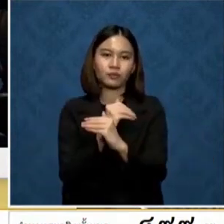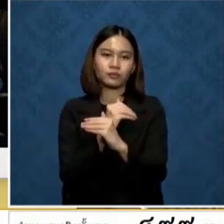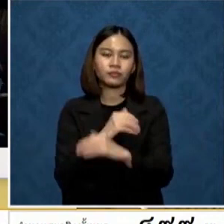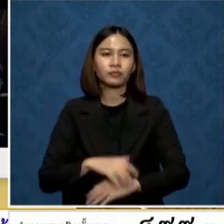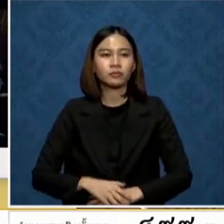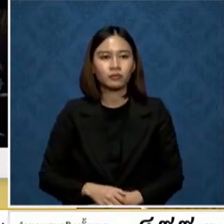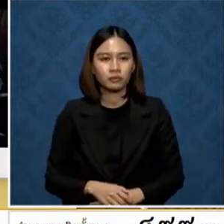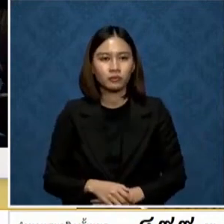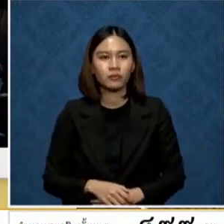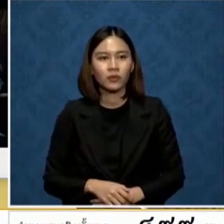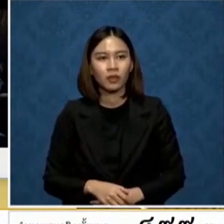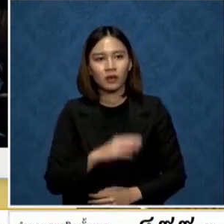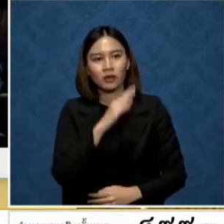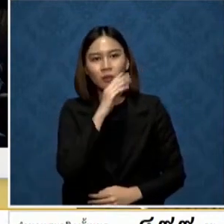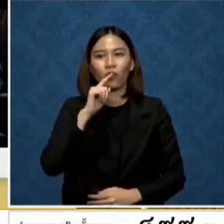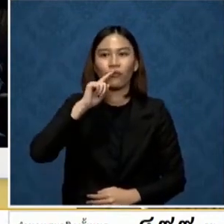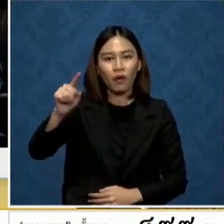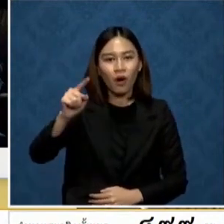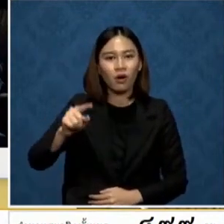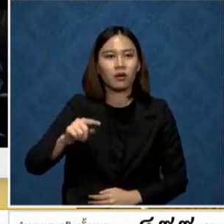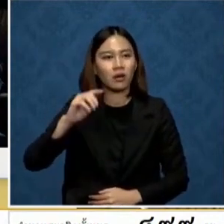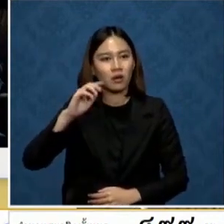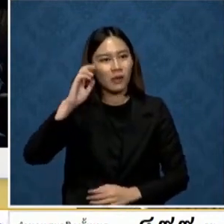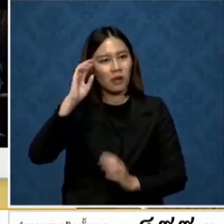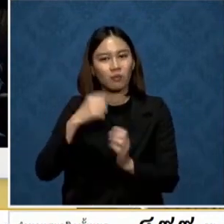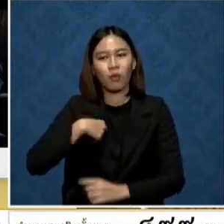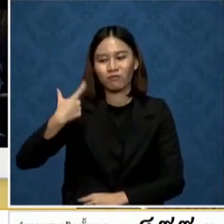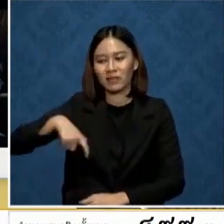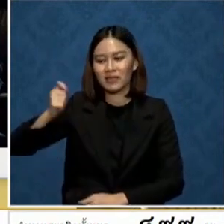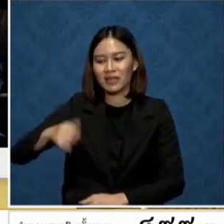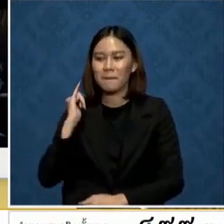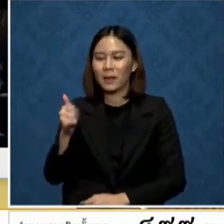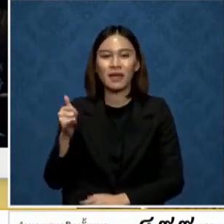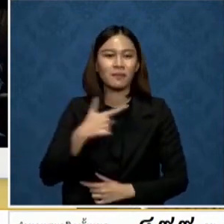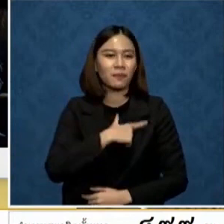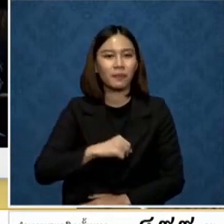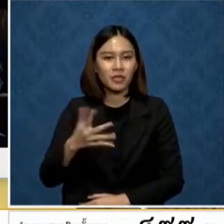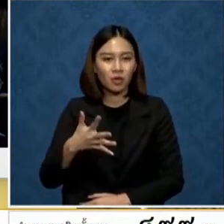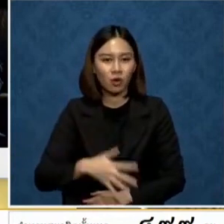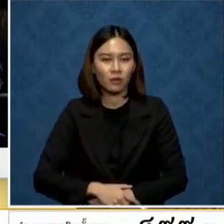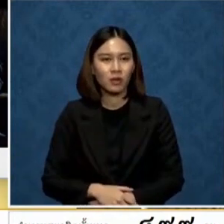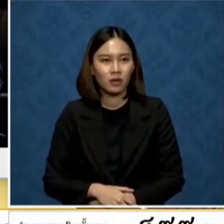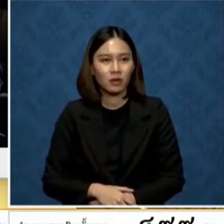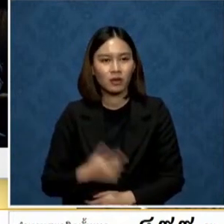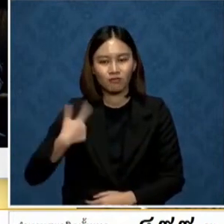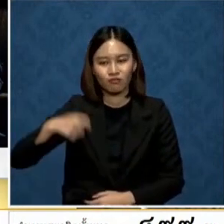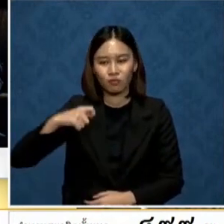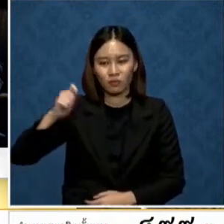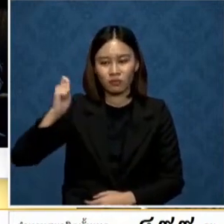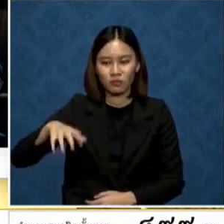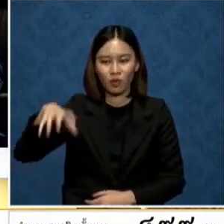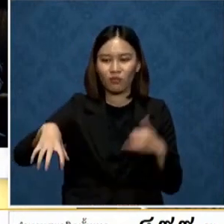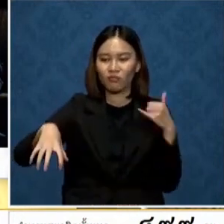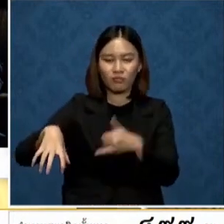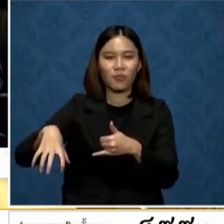ประธานเวลาเฟ้องเแจ้งความผมเป็นคนไม่ชอบขึ้นศาลผมไม่คนชอบขึ้นศาลเพราะผมไม่อยาก